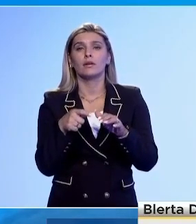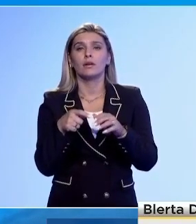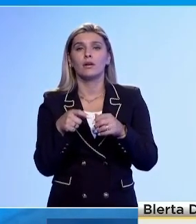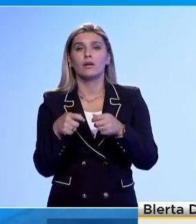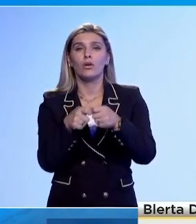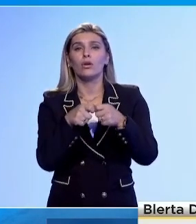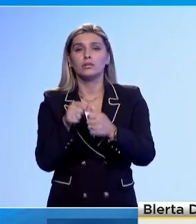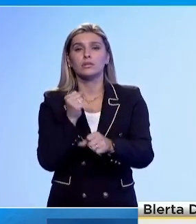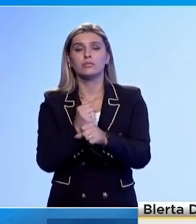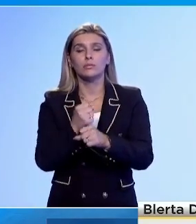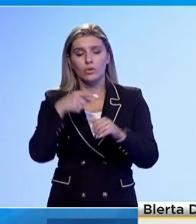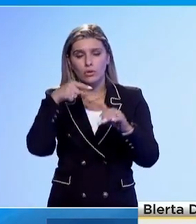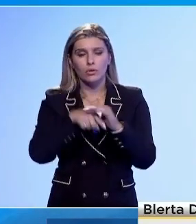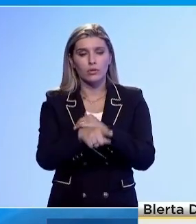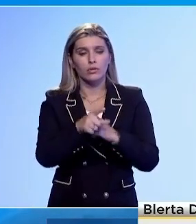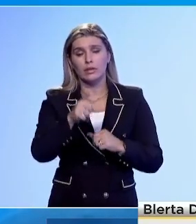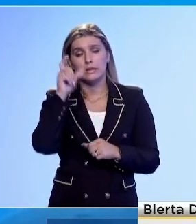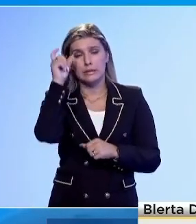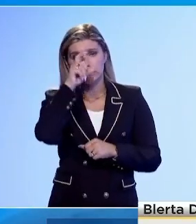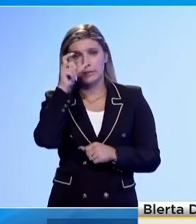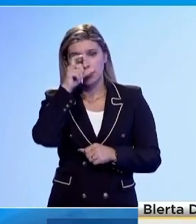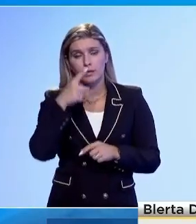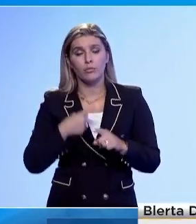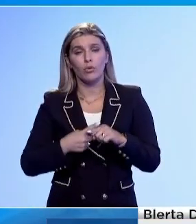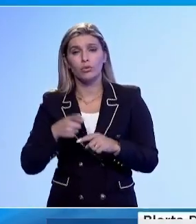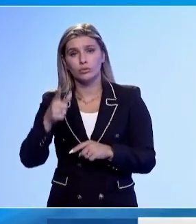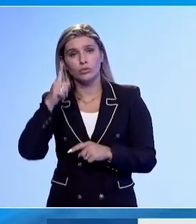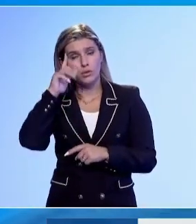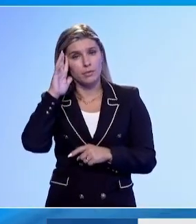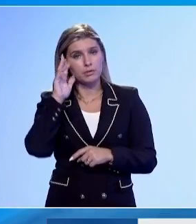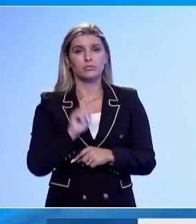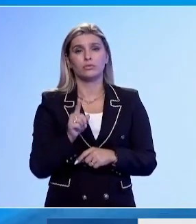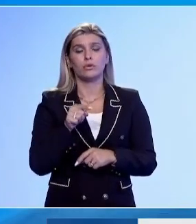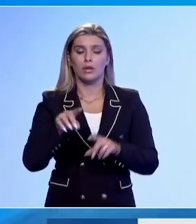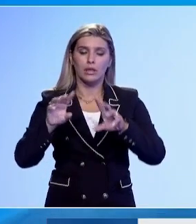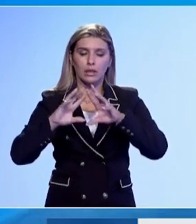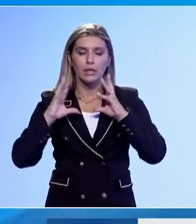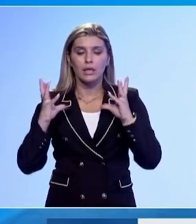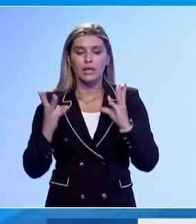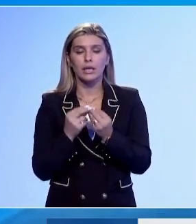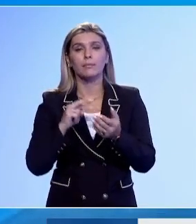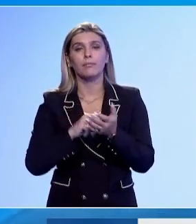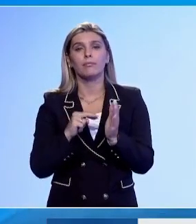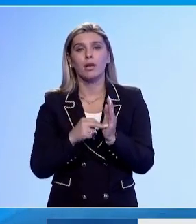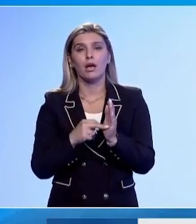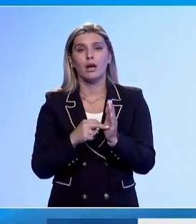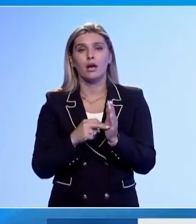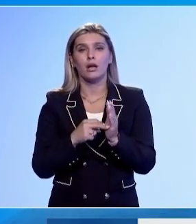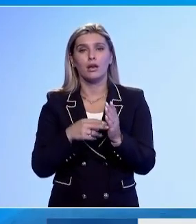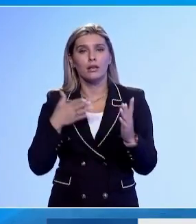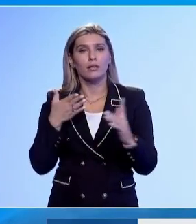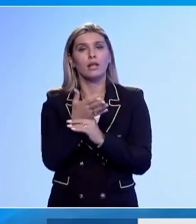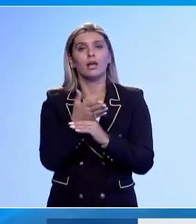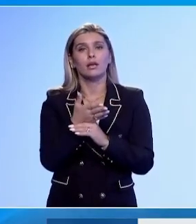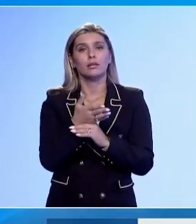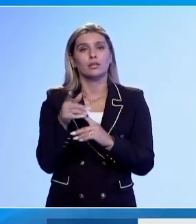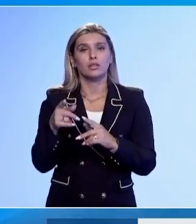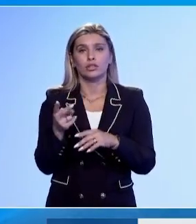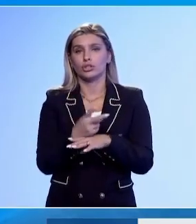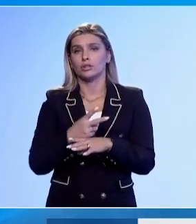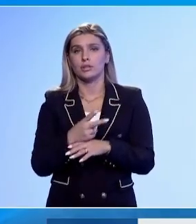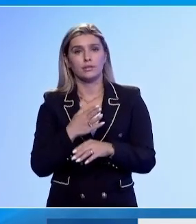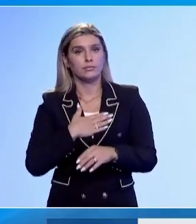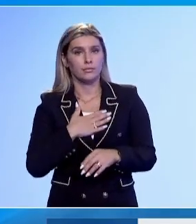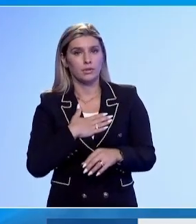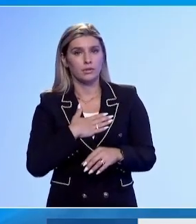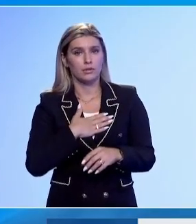në mes të listës serbe dhe të Albin Kurtit, por është një aferë që ka implikime direkte në shoqërinë tonë, dhe në shtetin ton, e mbit